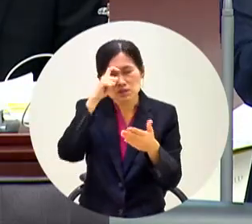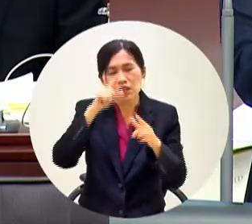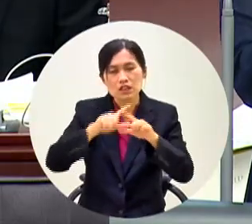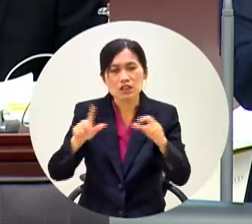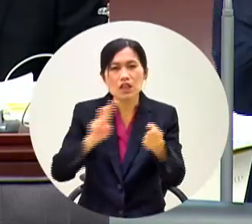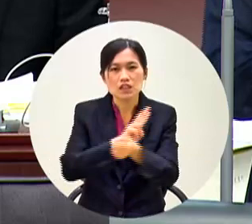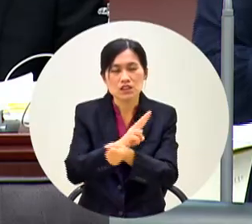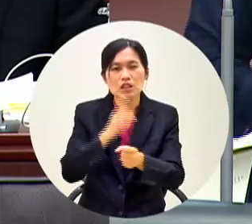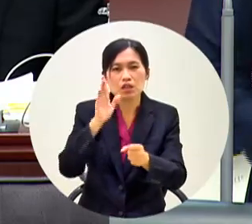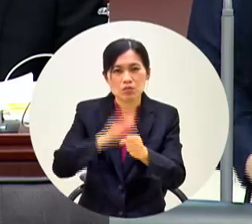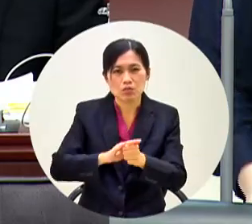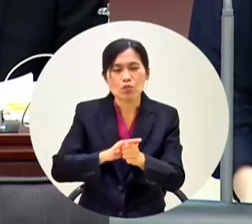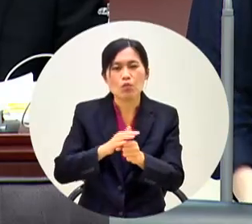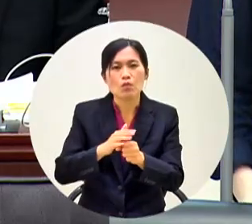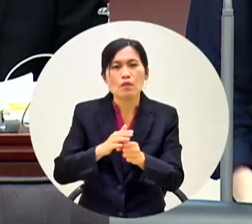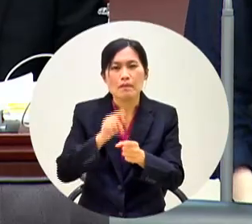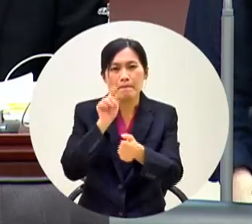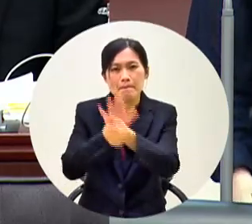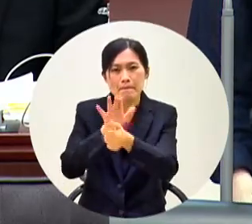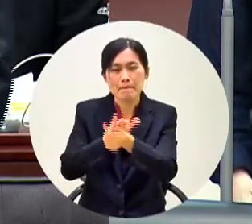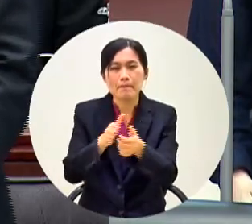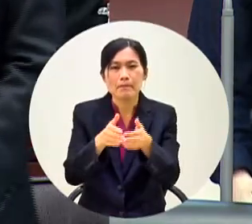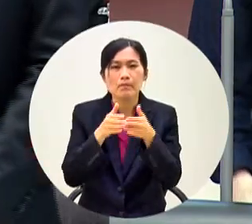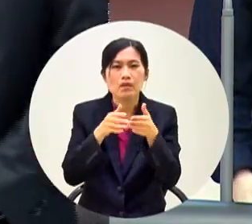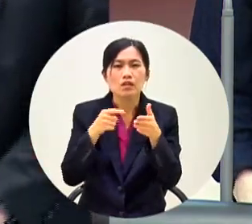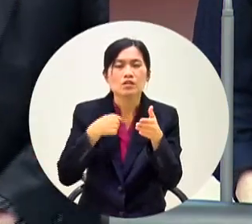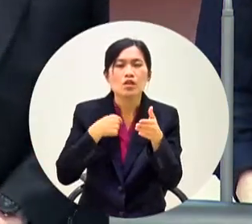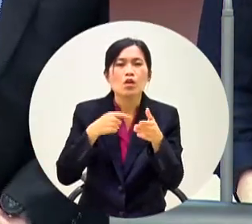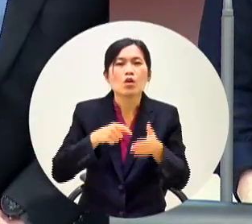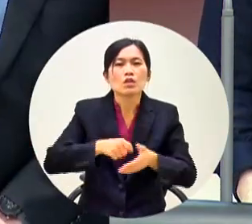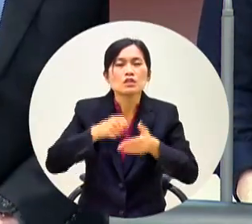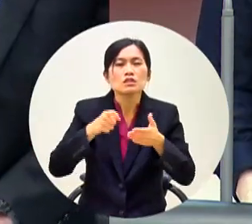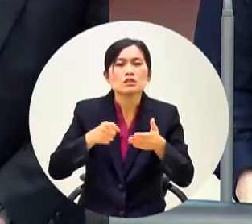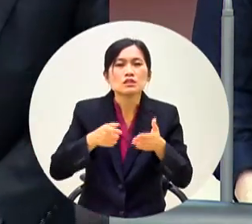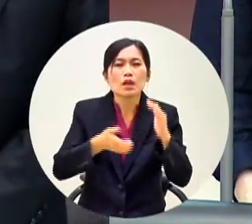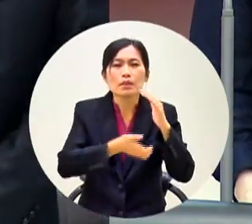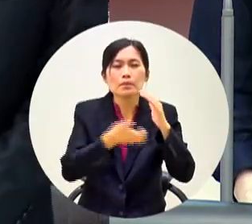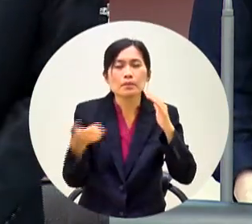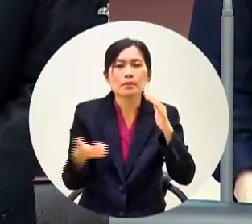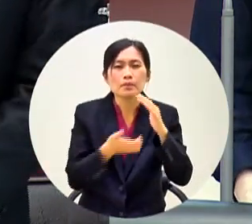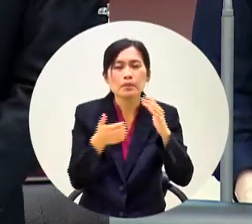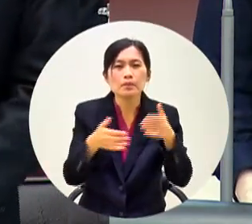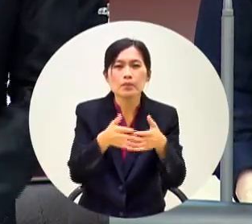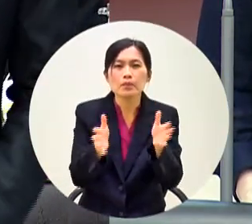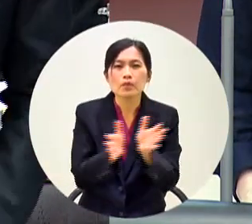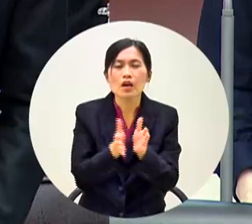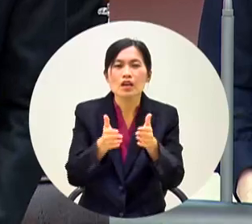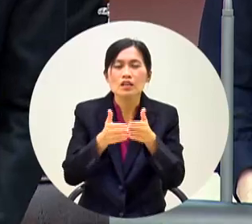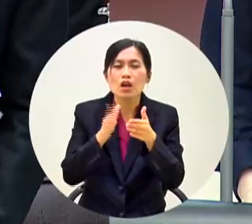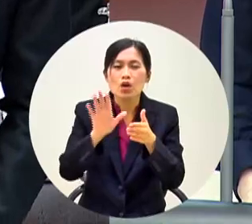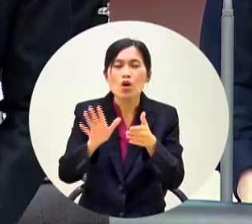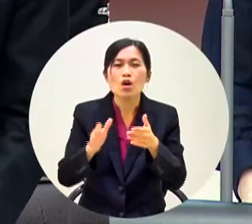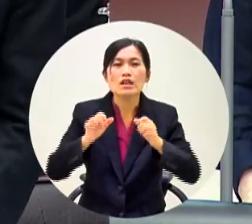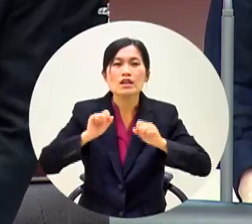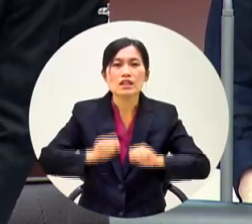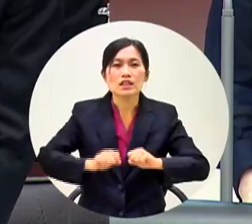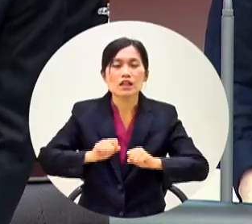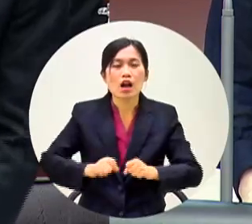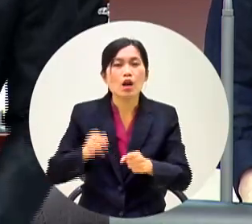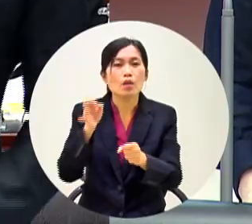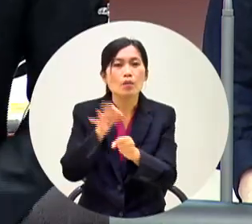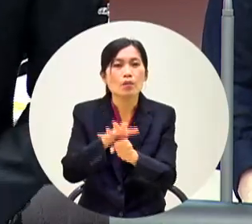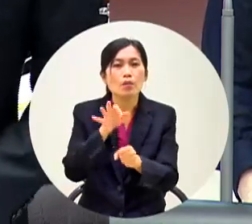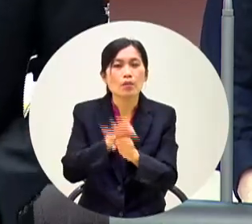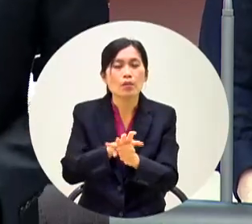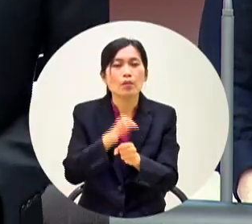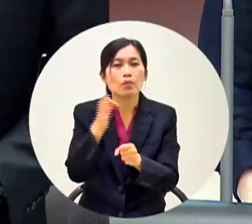我在这边要继续提的，就是有关于迁村的部分，应该有所谓的健康补偿费。刚市长也